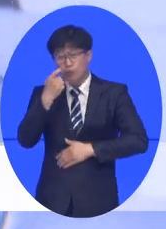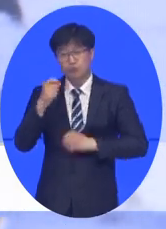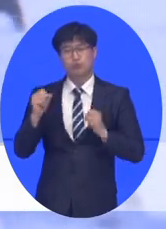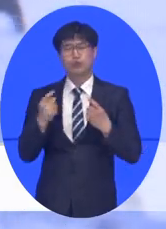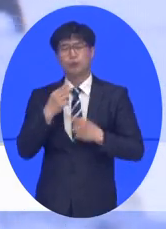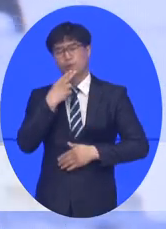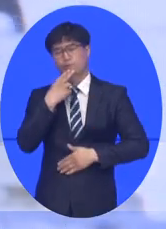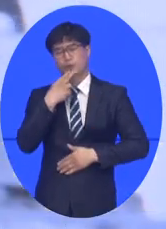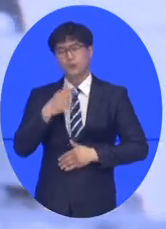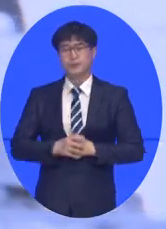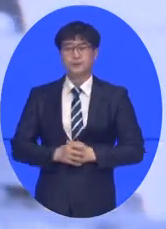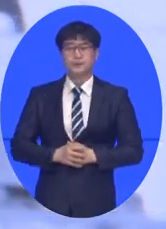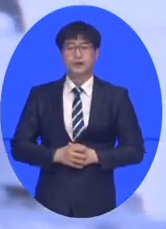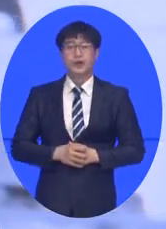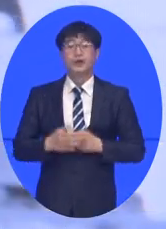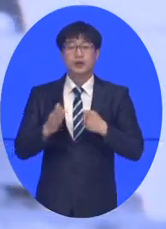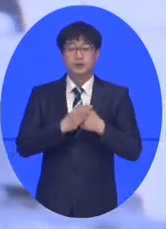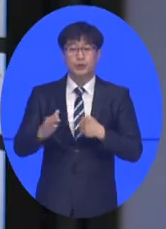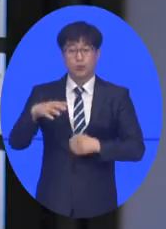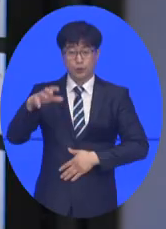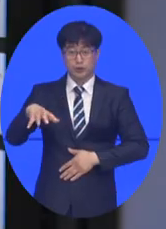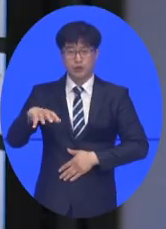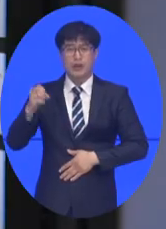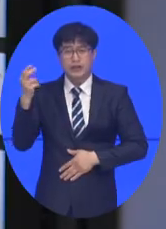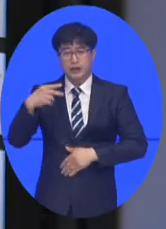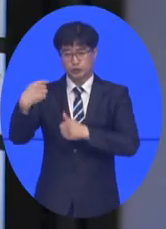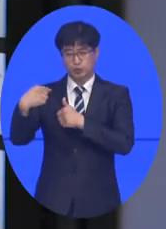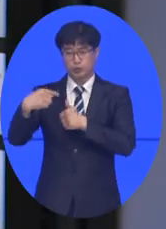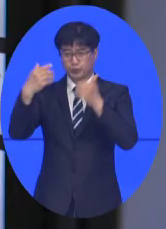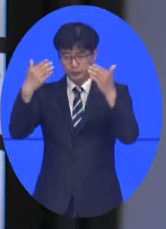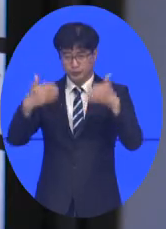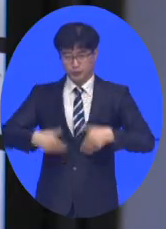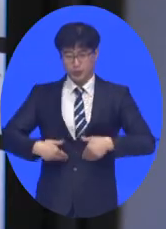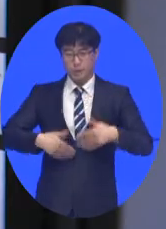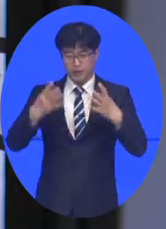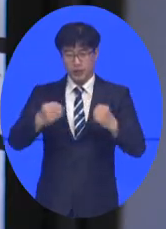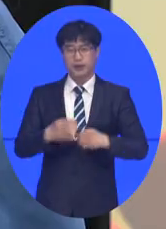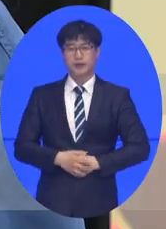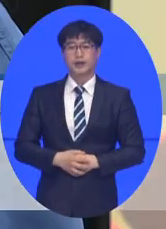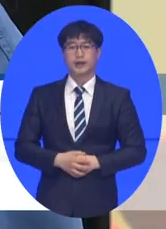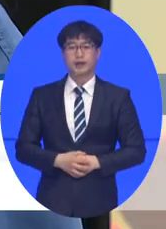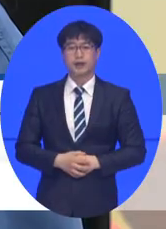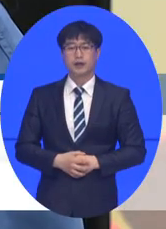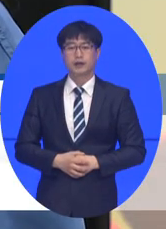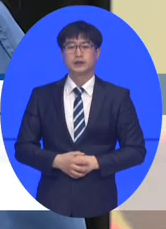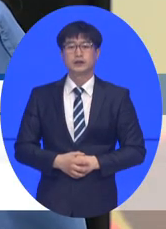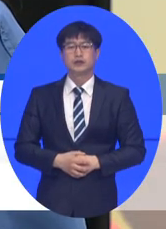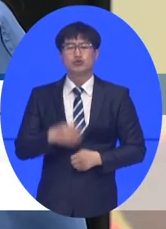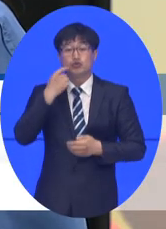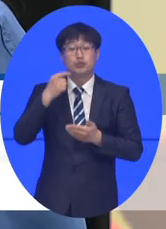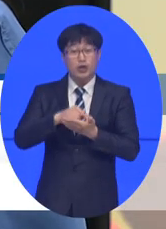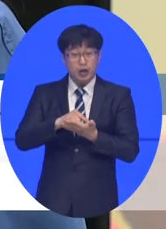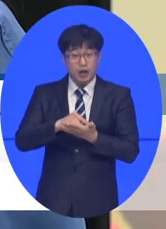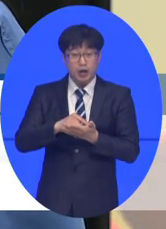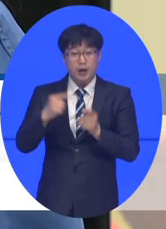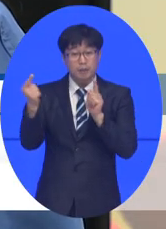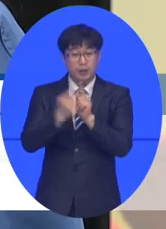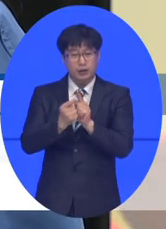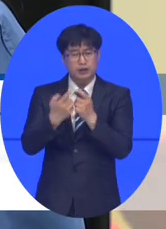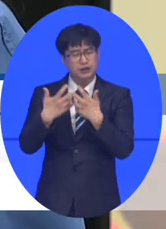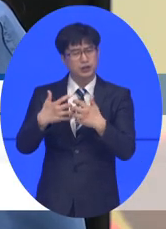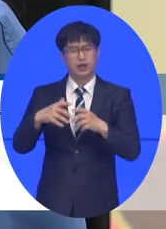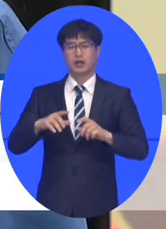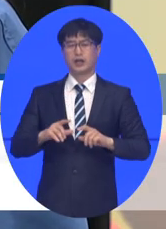기회는 드뭅니다. 이 때문에 현장에선 다시 교육이 필요할 때가 많습니다. 아무래도 쉽게 접할 수